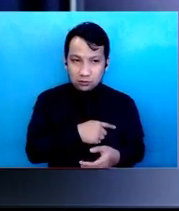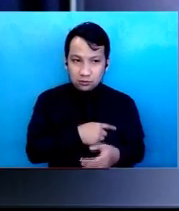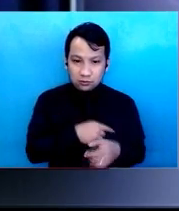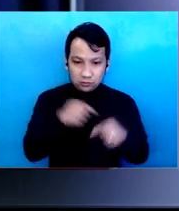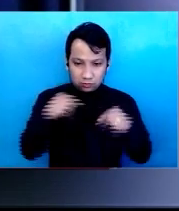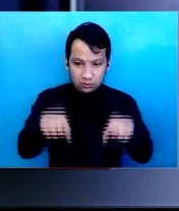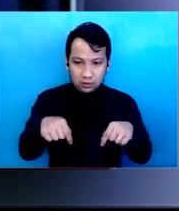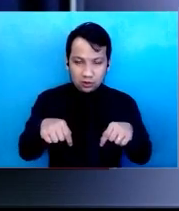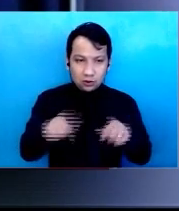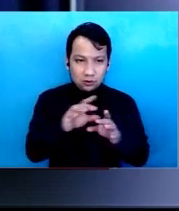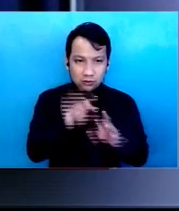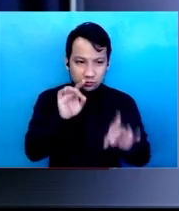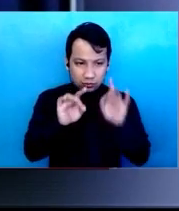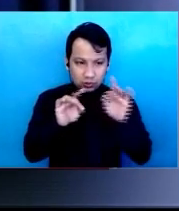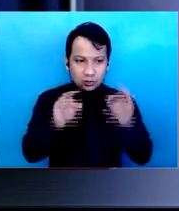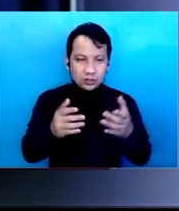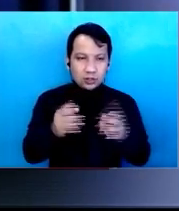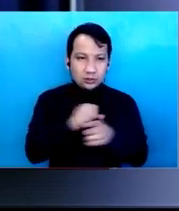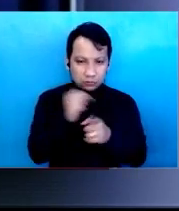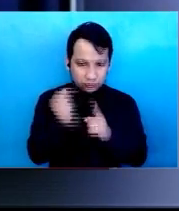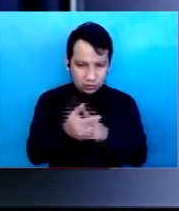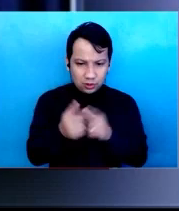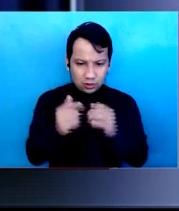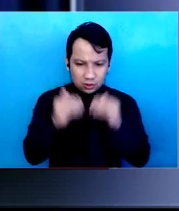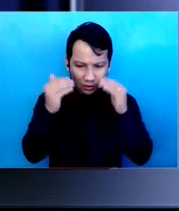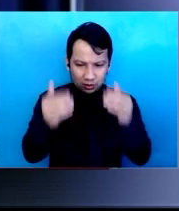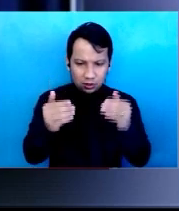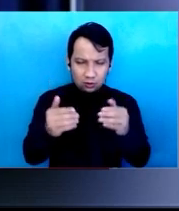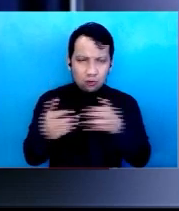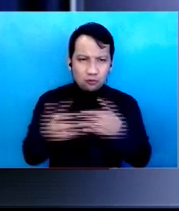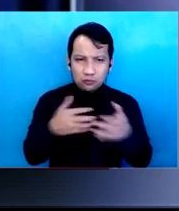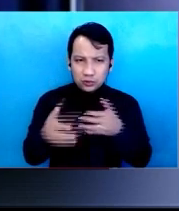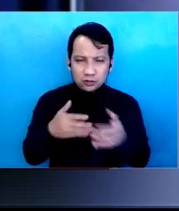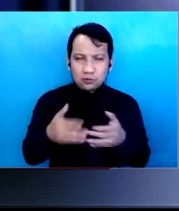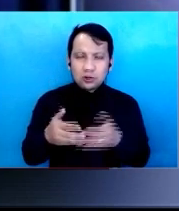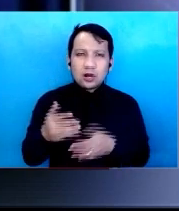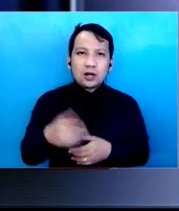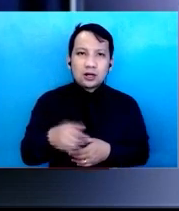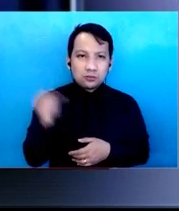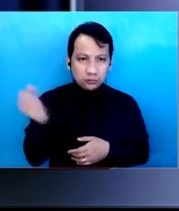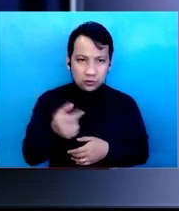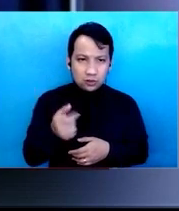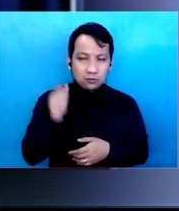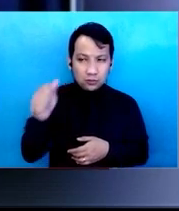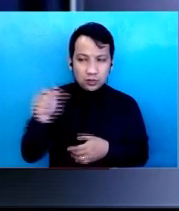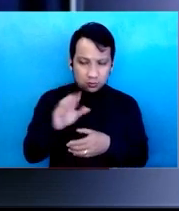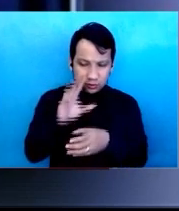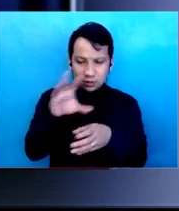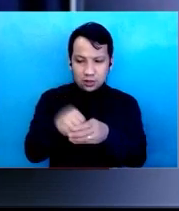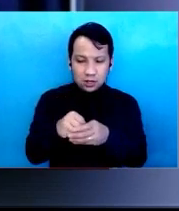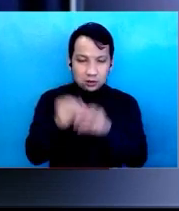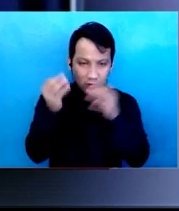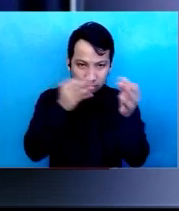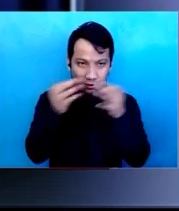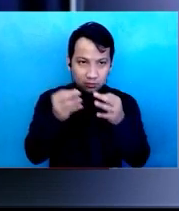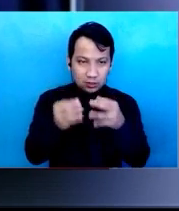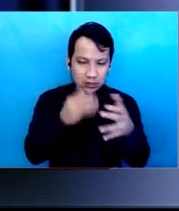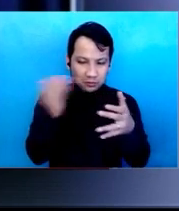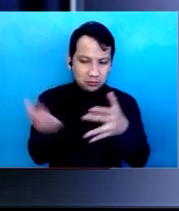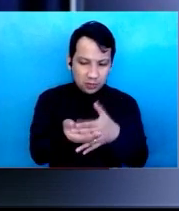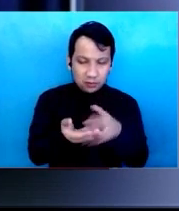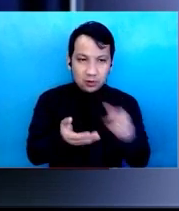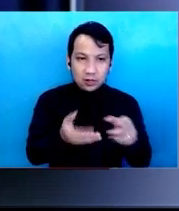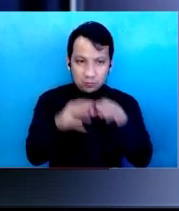walang pinipili, social rank or status. Lahat po yan, basta sangkot sa droga ay kakasuhan natin,